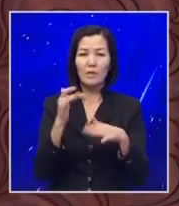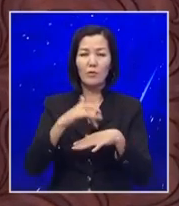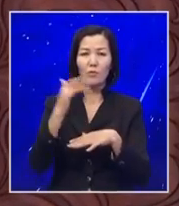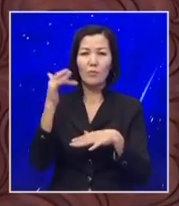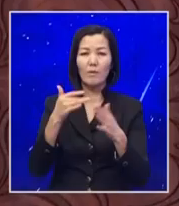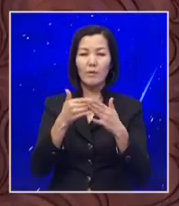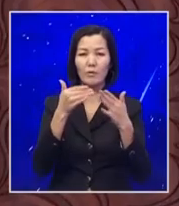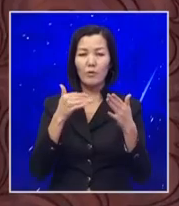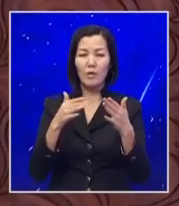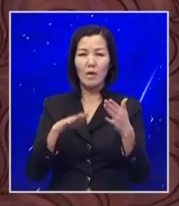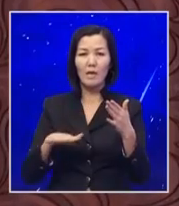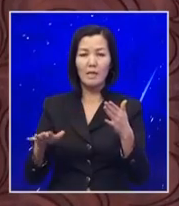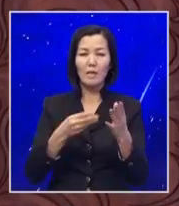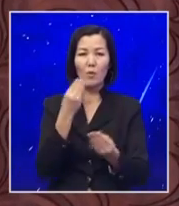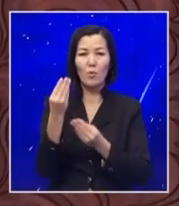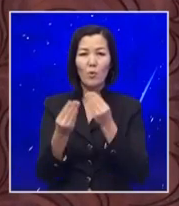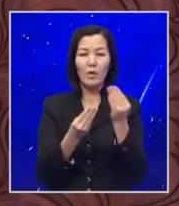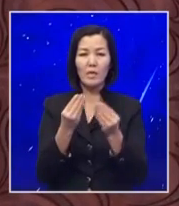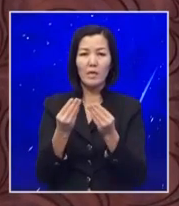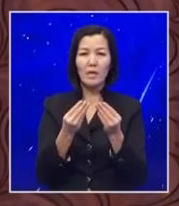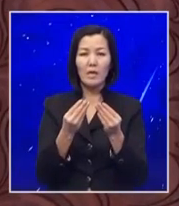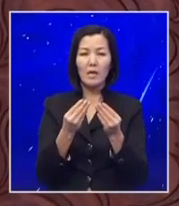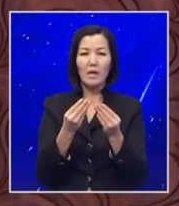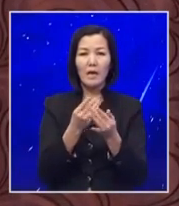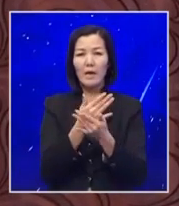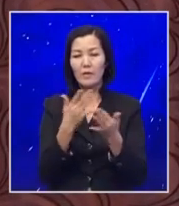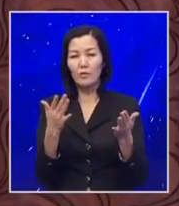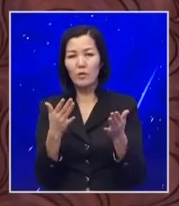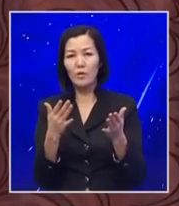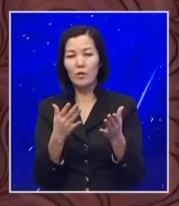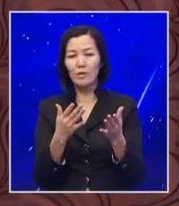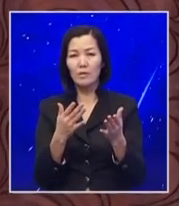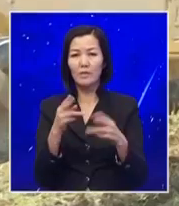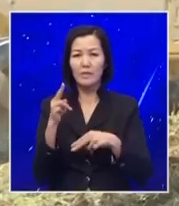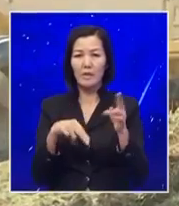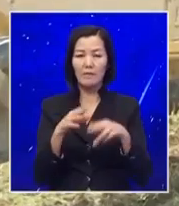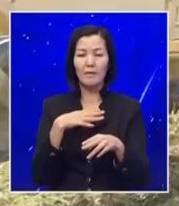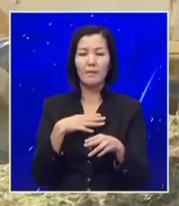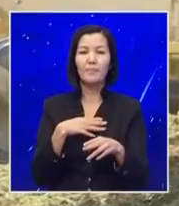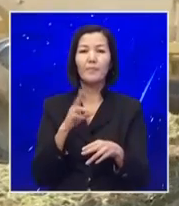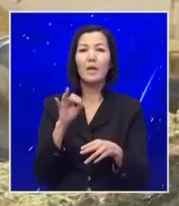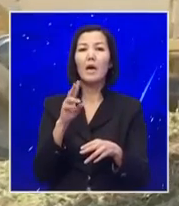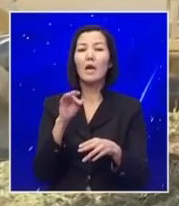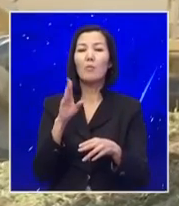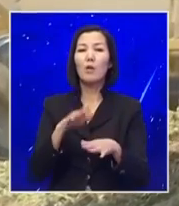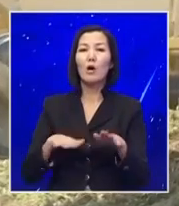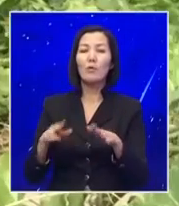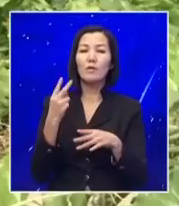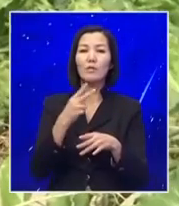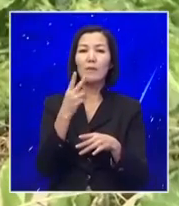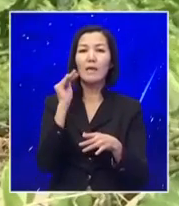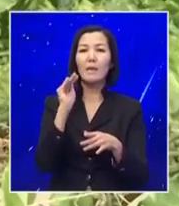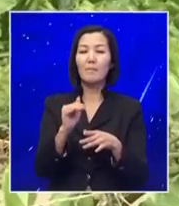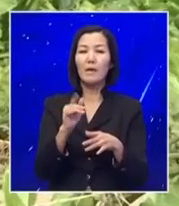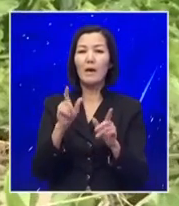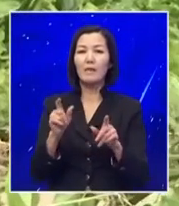үйлердің алдына жағы ойын, балалар ойнайтын ойын алаңдары салынды. Қарабұлақ ауылдық округінде 22 мыңнан аса